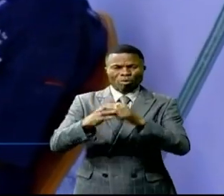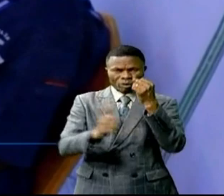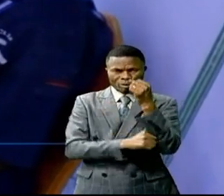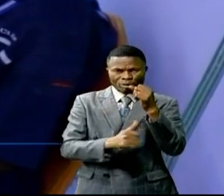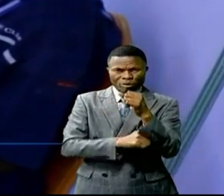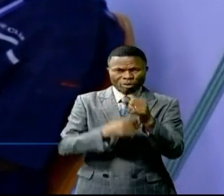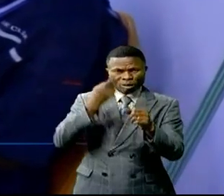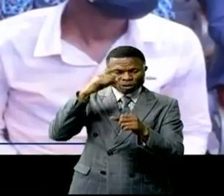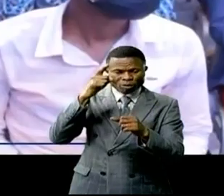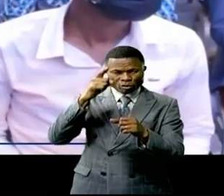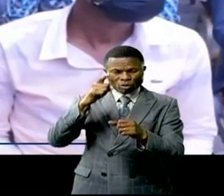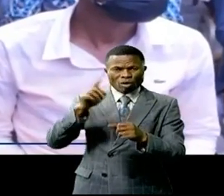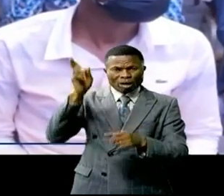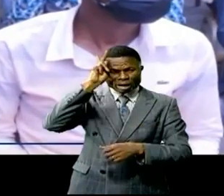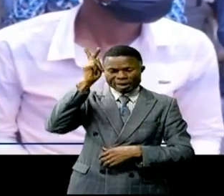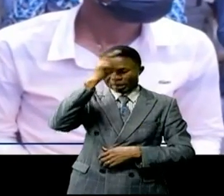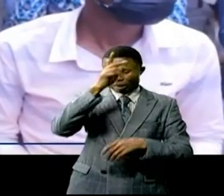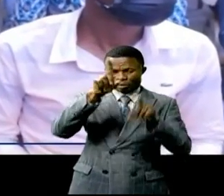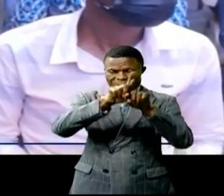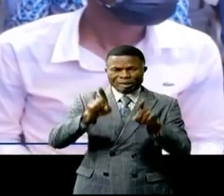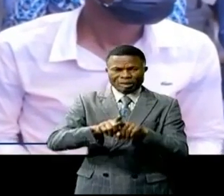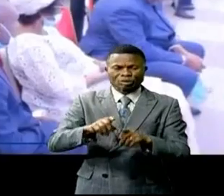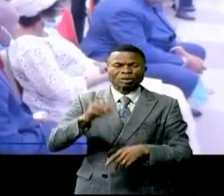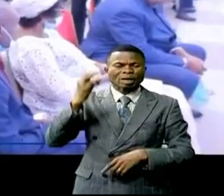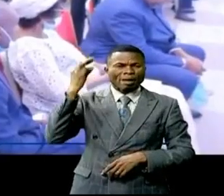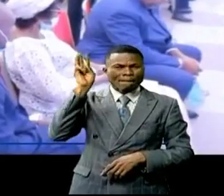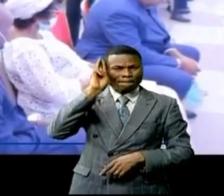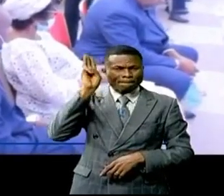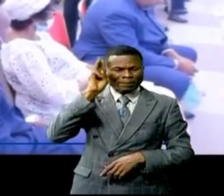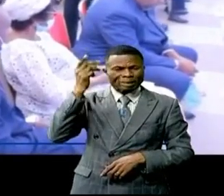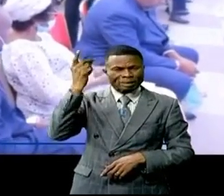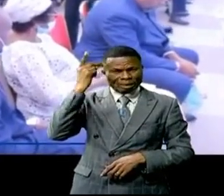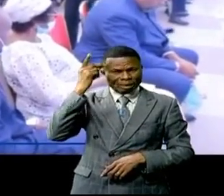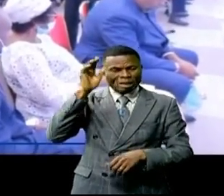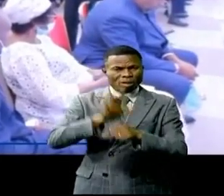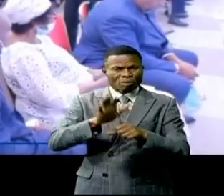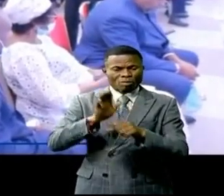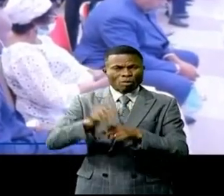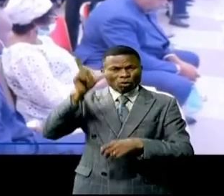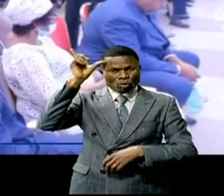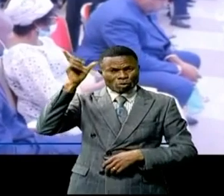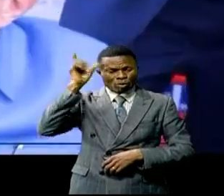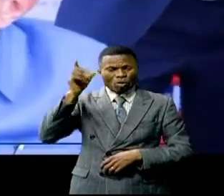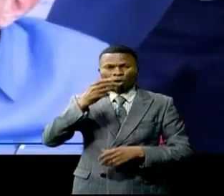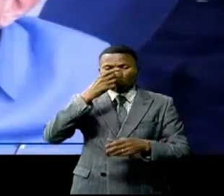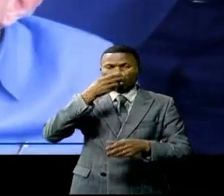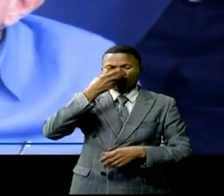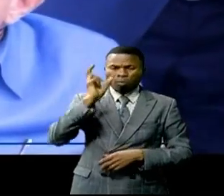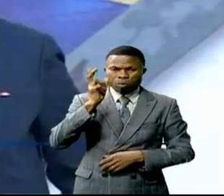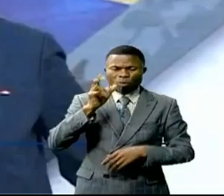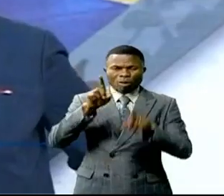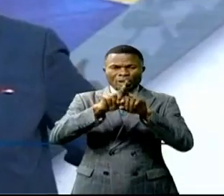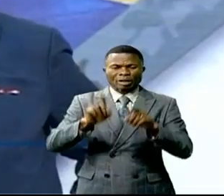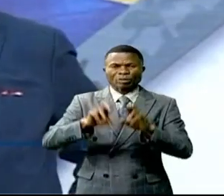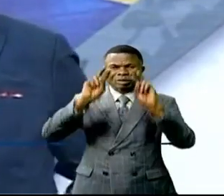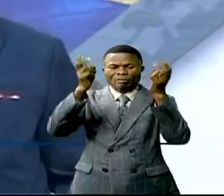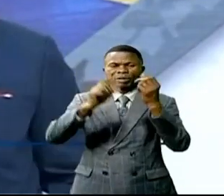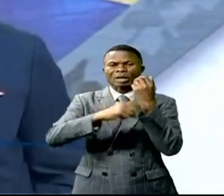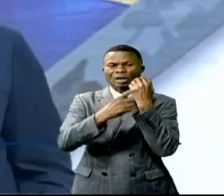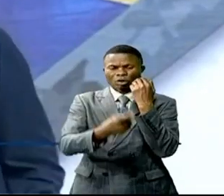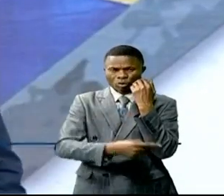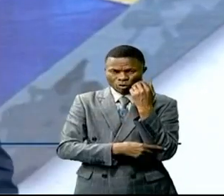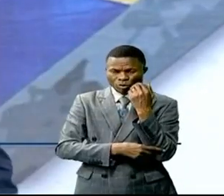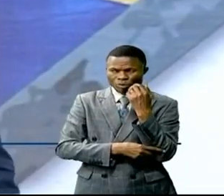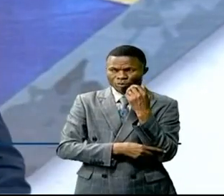revenu de Kimbansé et de Massina à Kinshasa, dans une commune populaire de Lubumbashi, de Bukavu et de Goma. C.